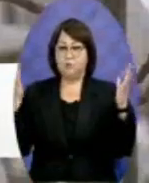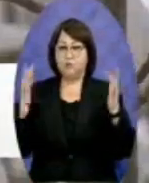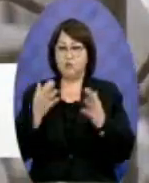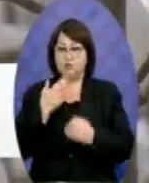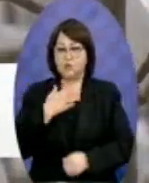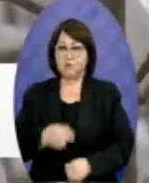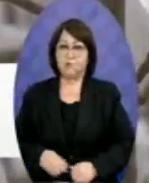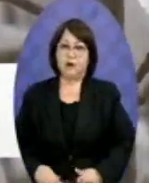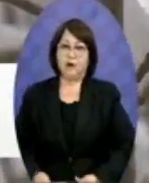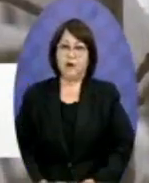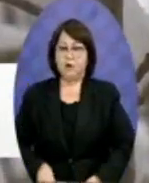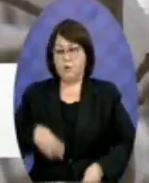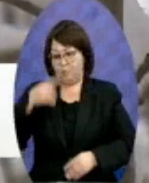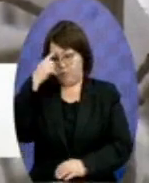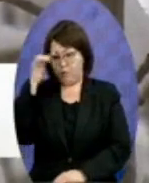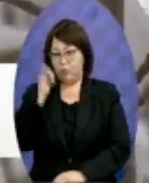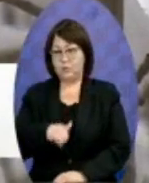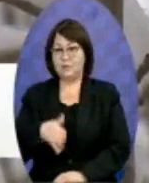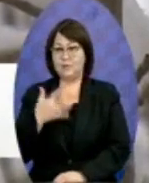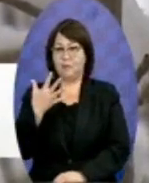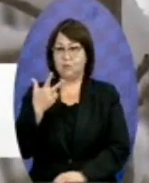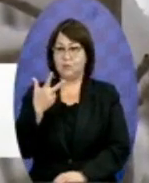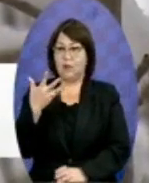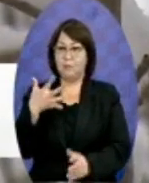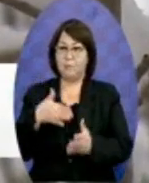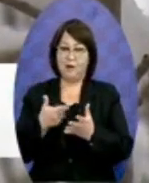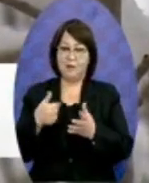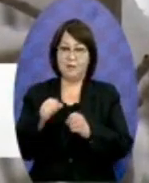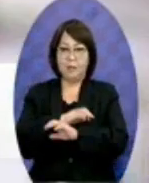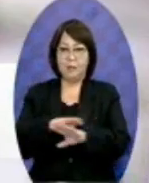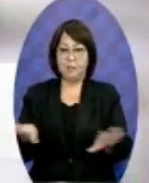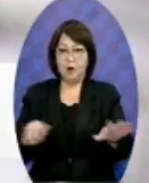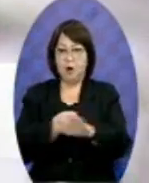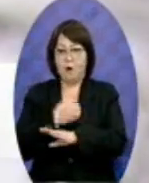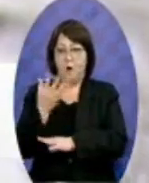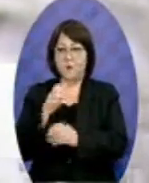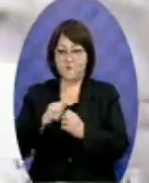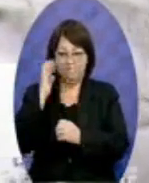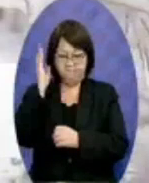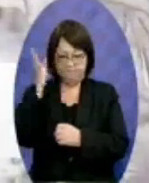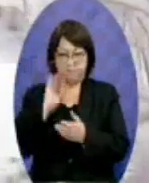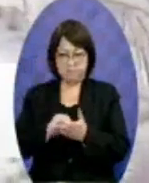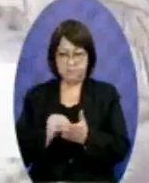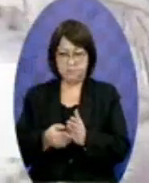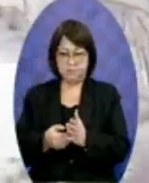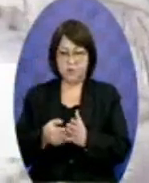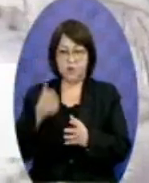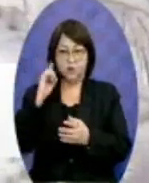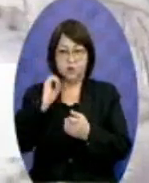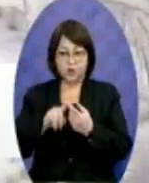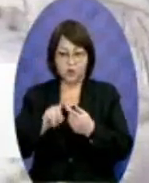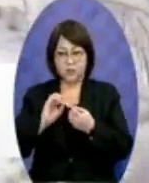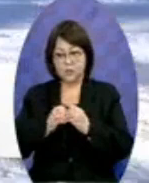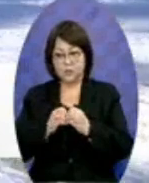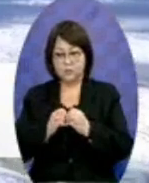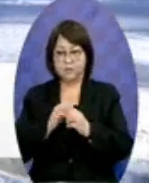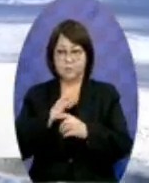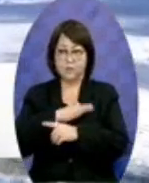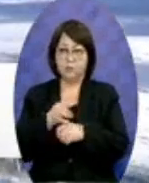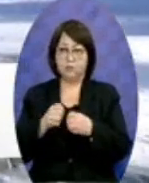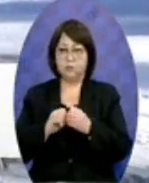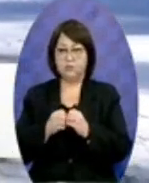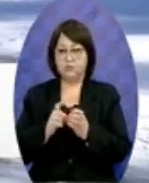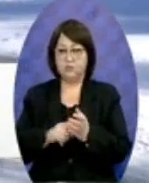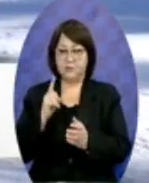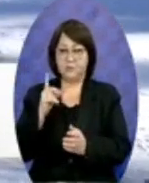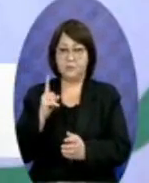байгаа. Манай улс 535 мянгаад ажуулт хийхэр төлөвлөсөн байдаг. Салбар яамнаас төлөвлөсөн зорилтоо биелүүлэх хэрэгтэй гэж